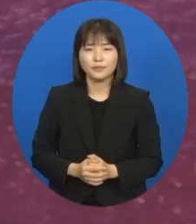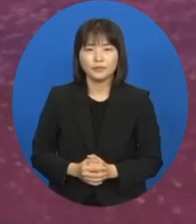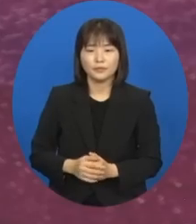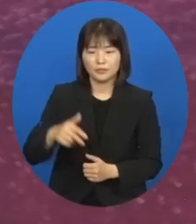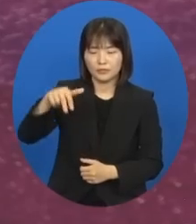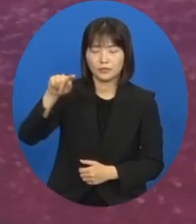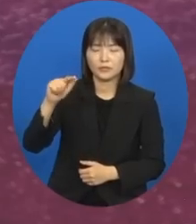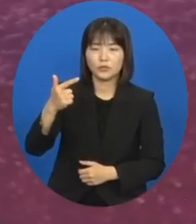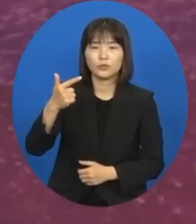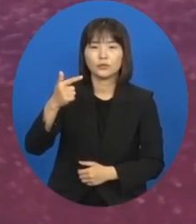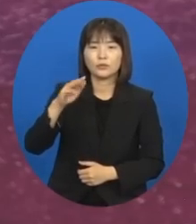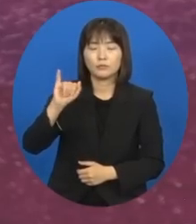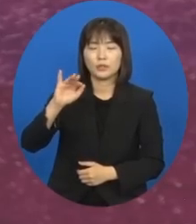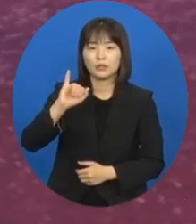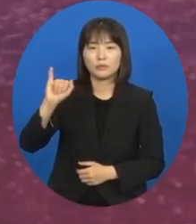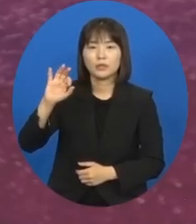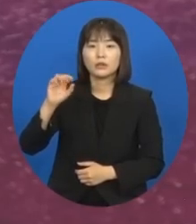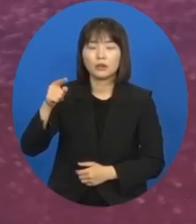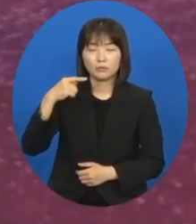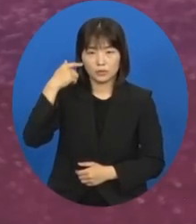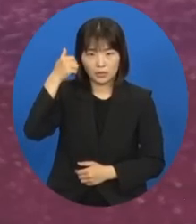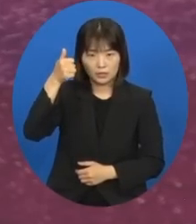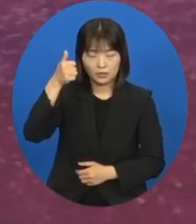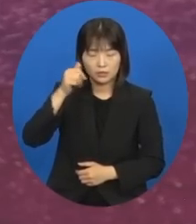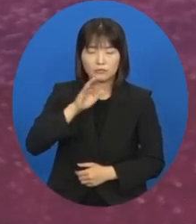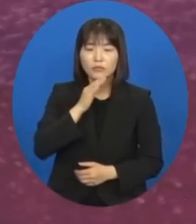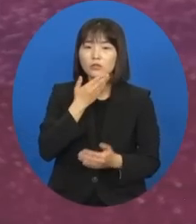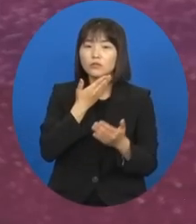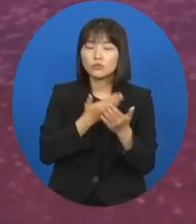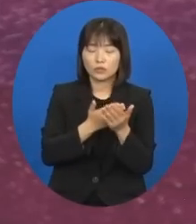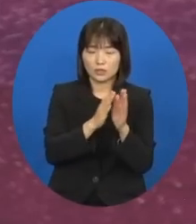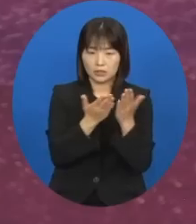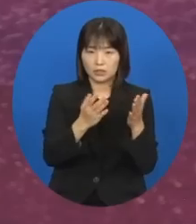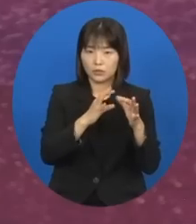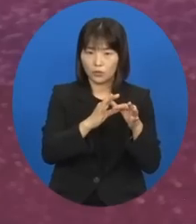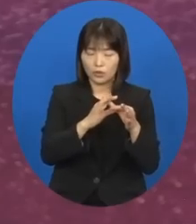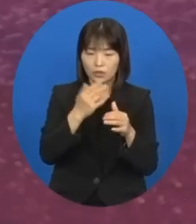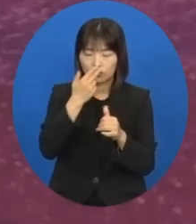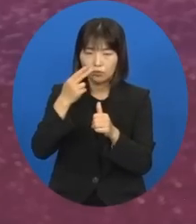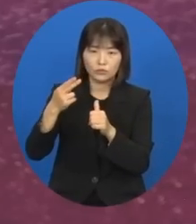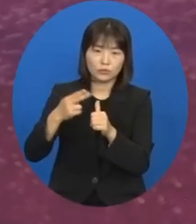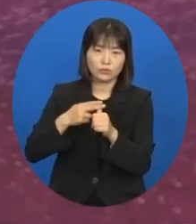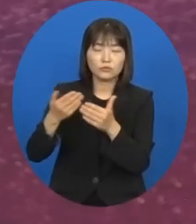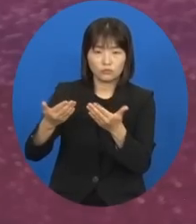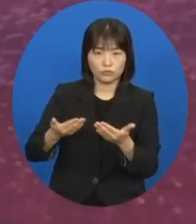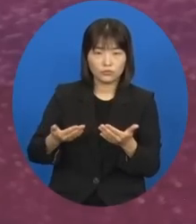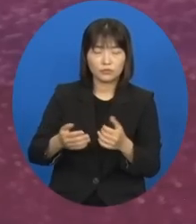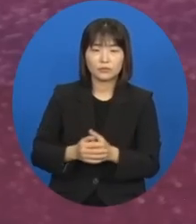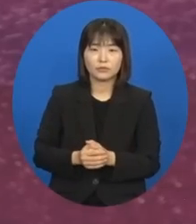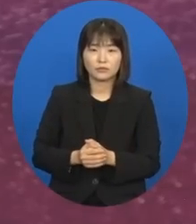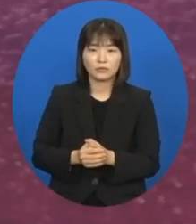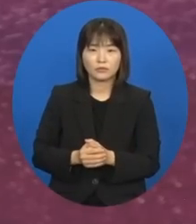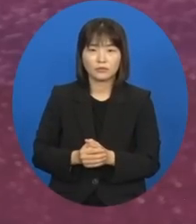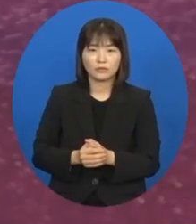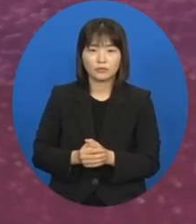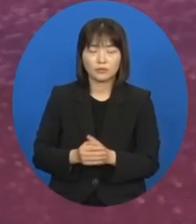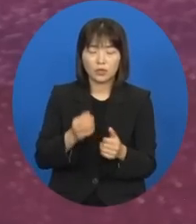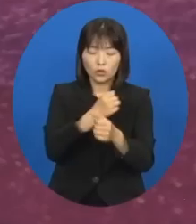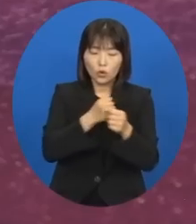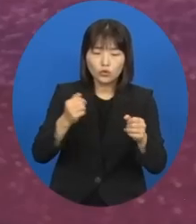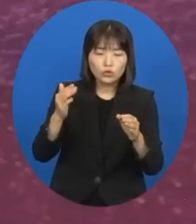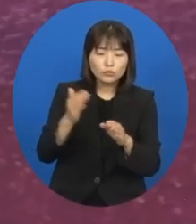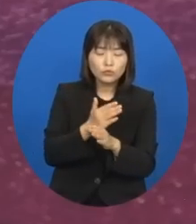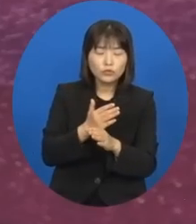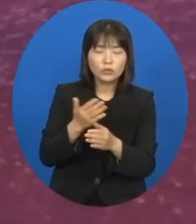존 비비아 목사님이 참 귀한 서적을 통하여 도전을 주셨습니다 용서로부터 얻는